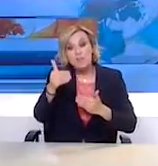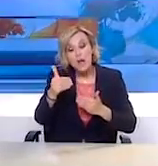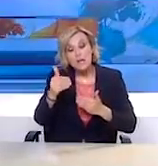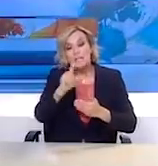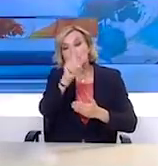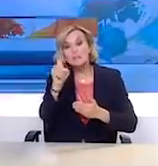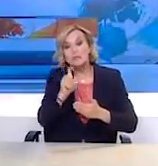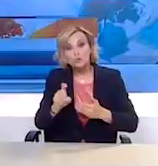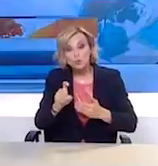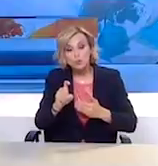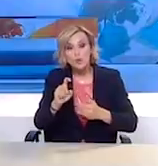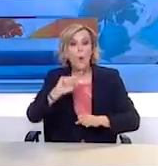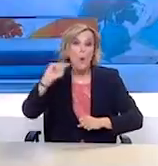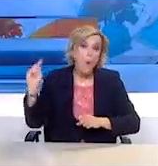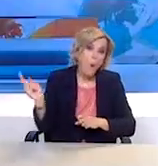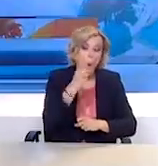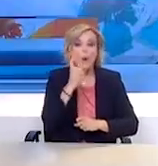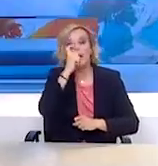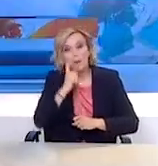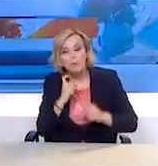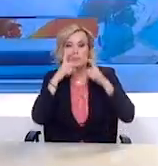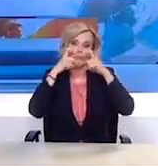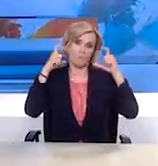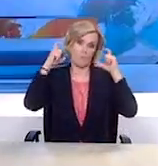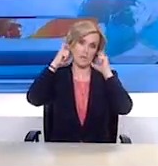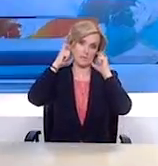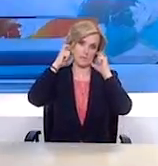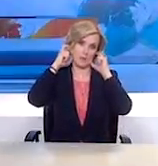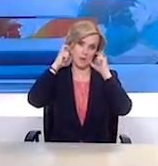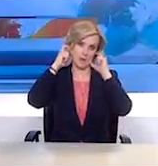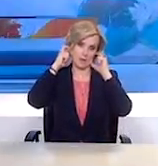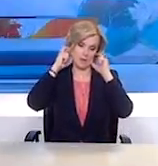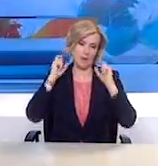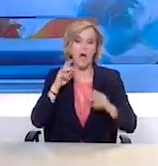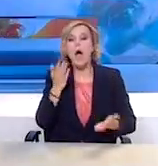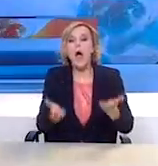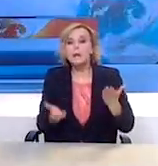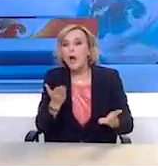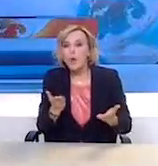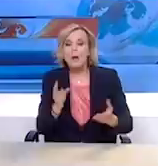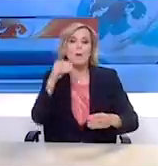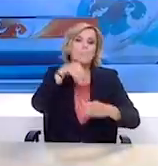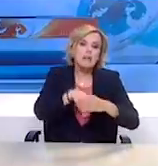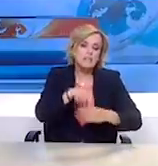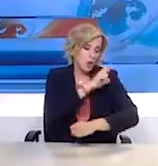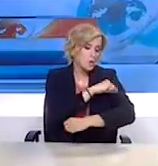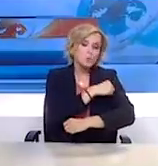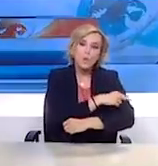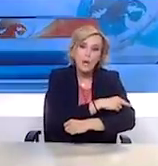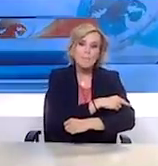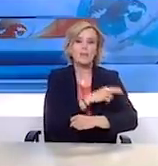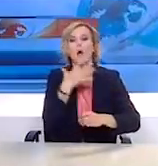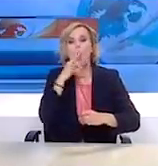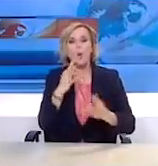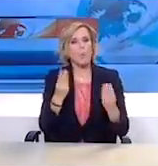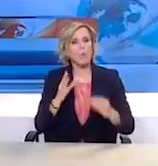ανάλογα με την πορεία της επιδημίας και σε συγκεκριμένους χώρους όπως αυτοί που προτείνονται από το ECDC, κυρίως για την αποφυγή διασποράς από